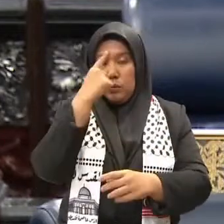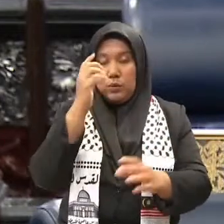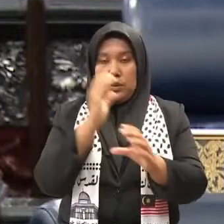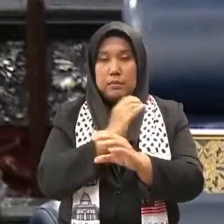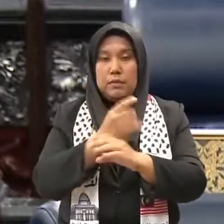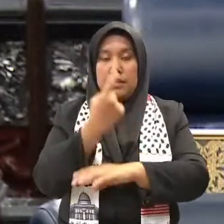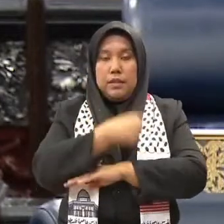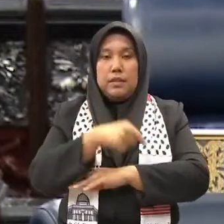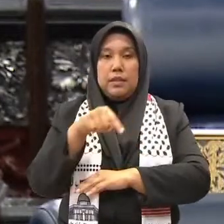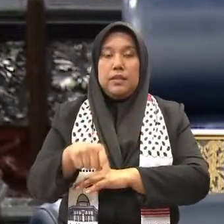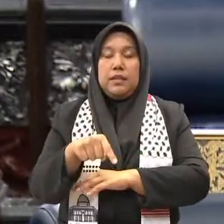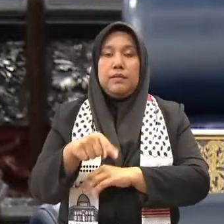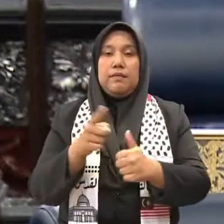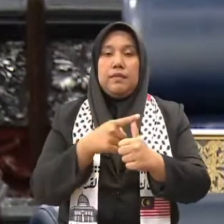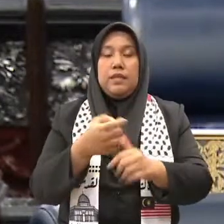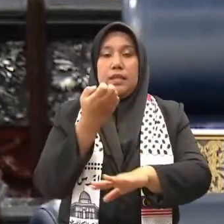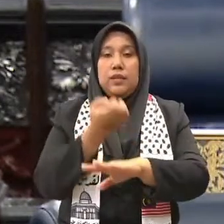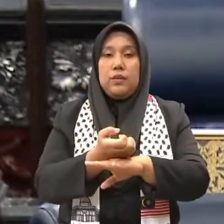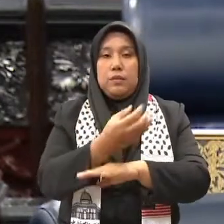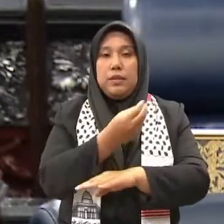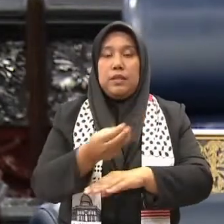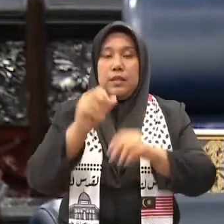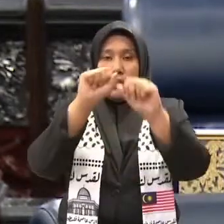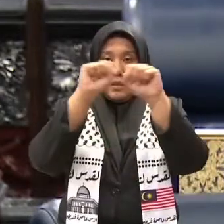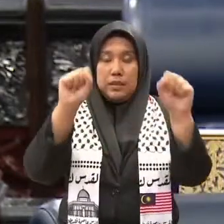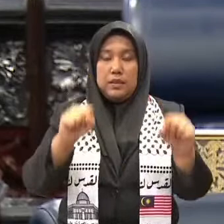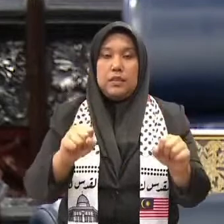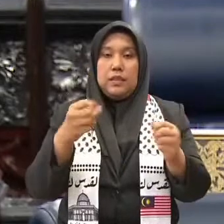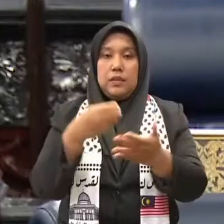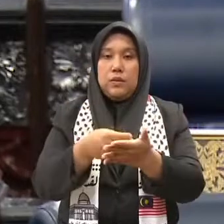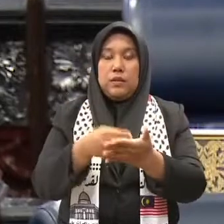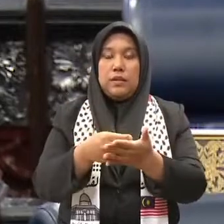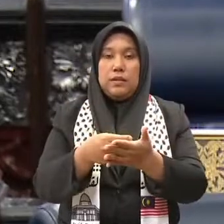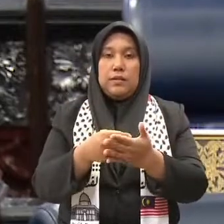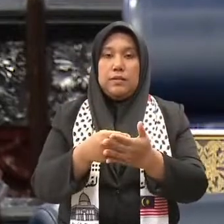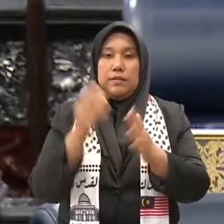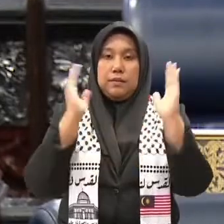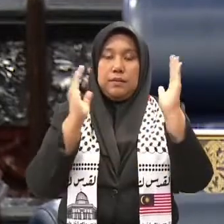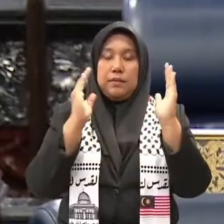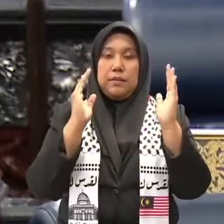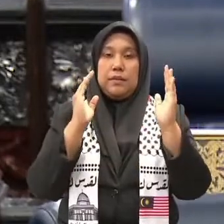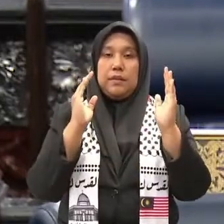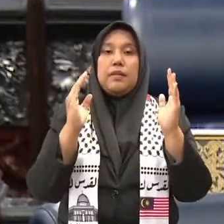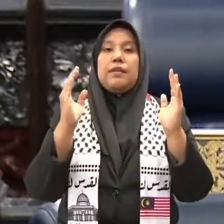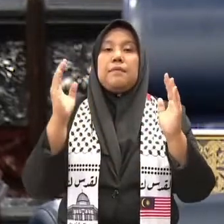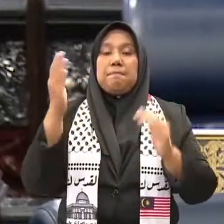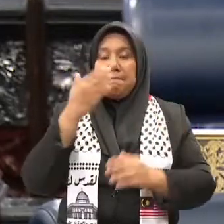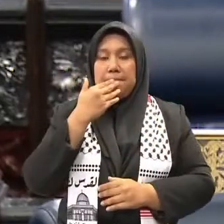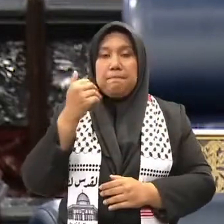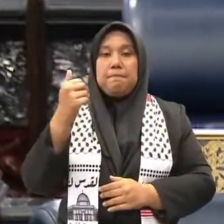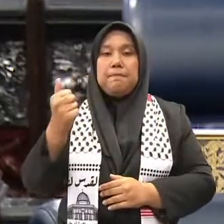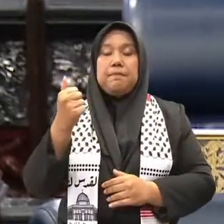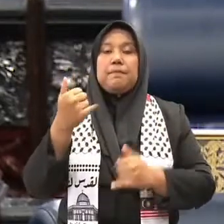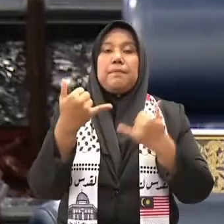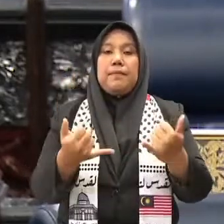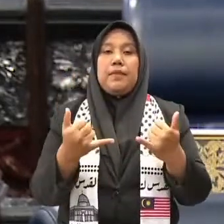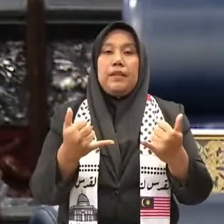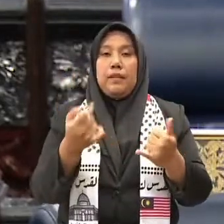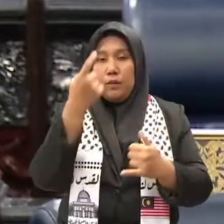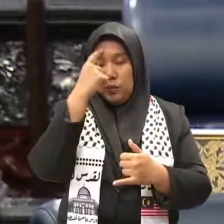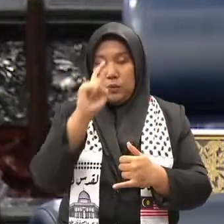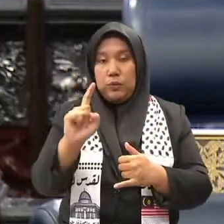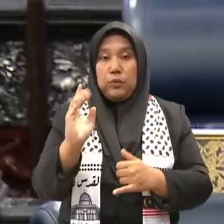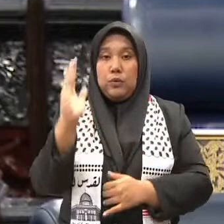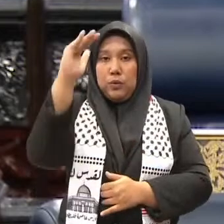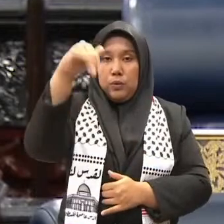pertama ekonomi dan sistem kewangan Malaysia berada pada kedudukan yang lebih baik pada masa kini untuk menghadapi turun naik